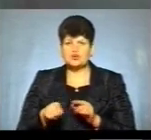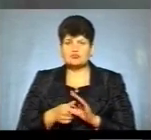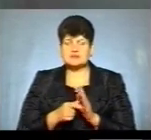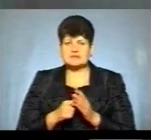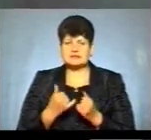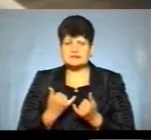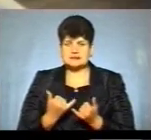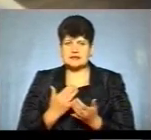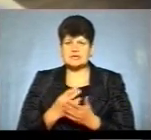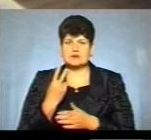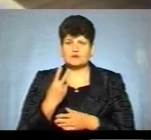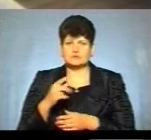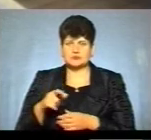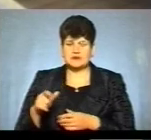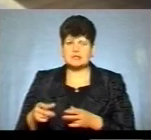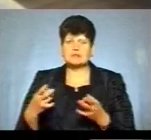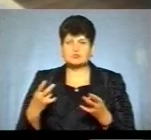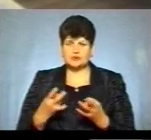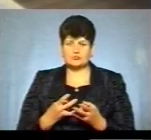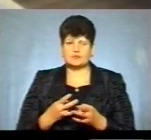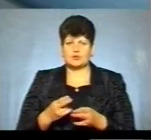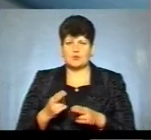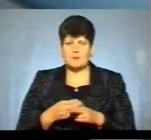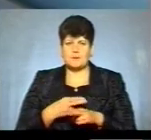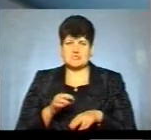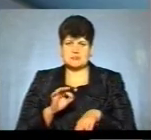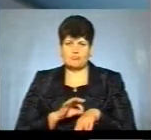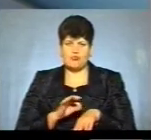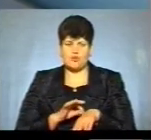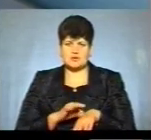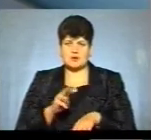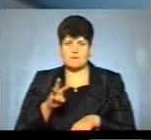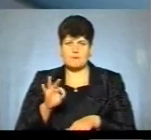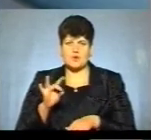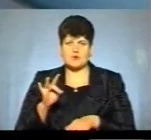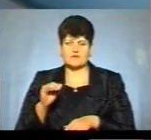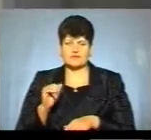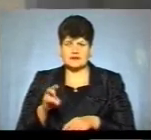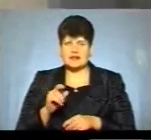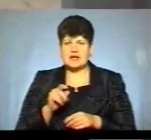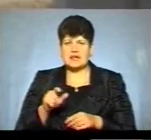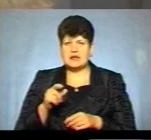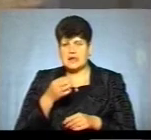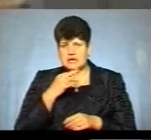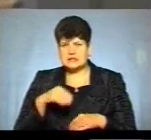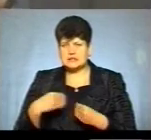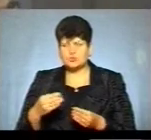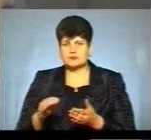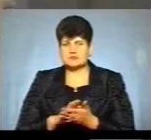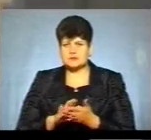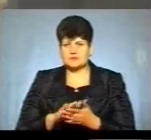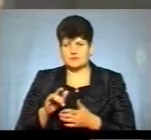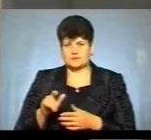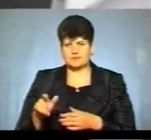зараз перебуває 2 пацієнтів, які потребують знеболення препаратами морфіну. Ліки надаються хворим безкоштовно. Медичний